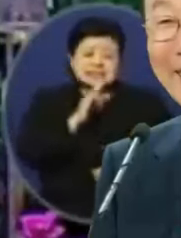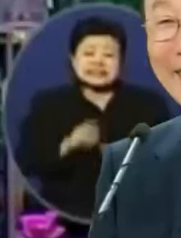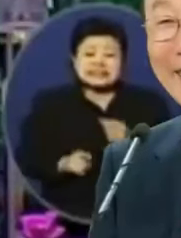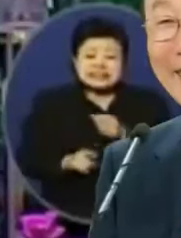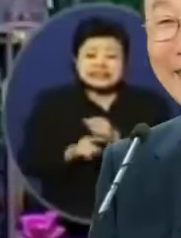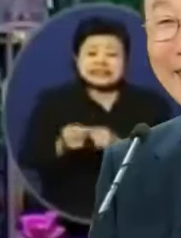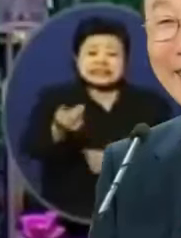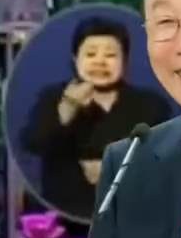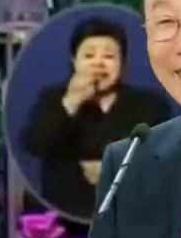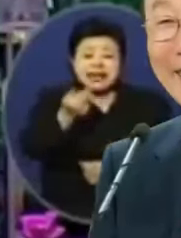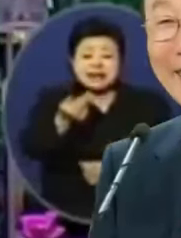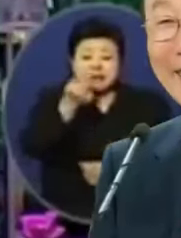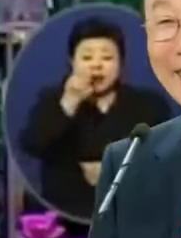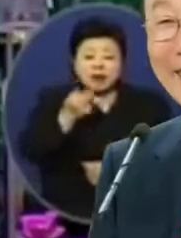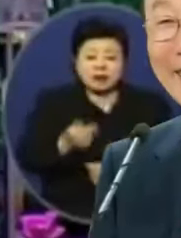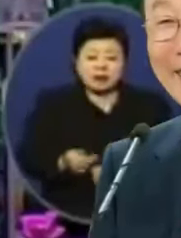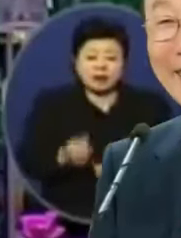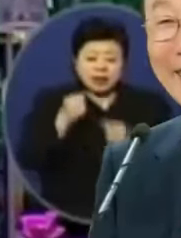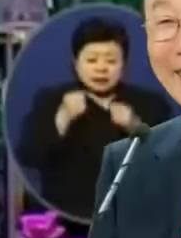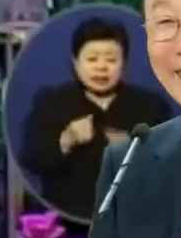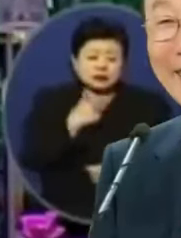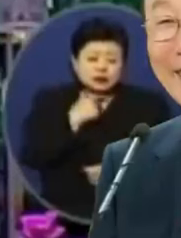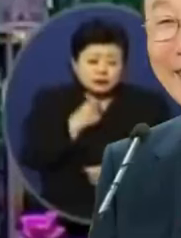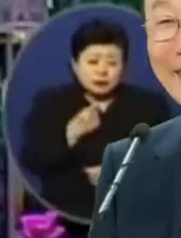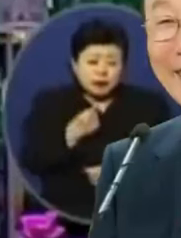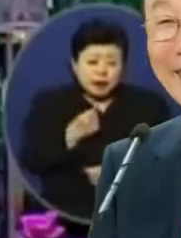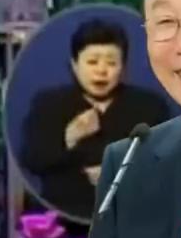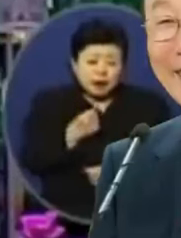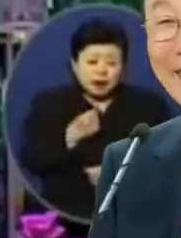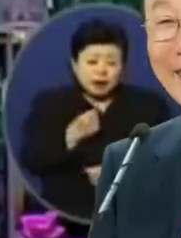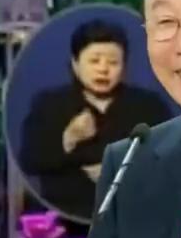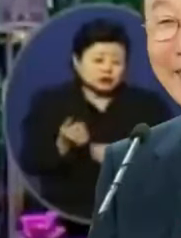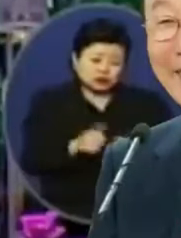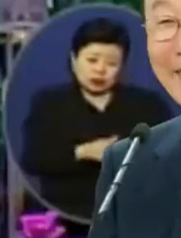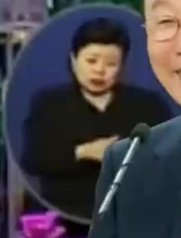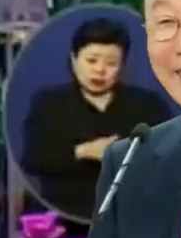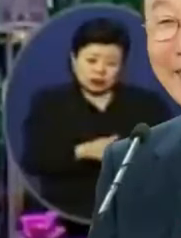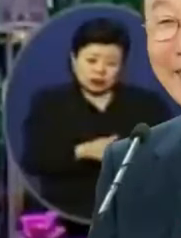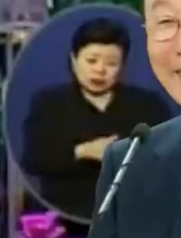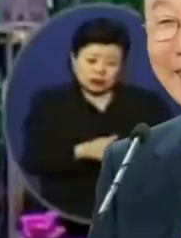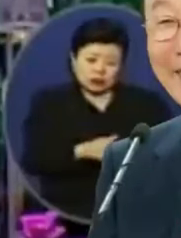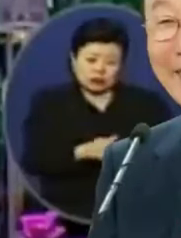생명입니다. 살고만 싶어 하면 반드시 죽습니다.